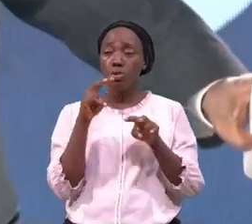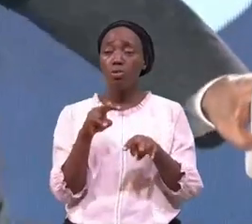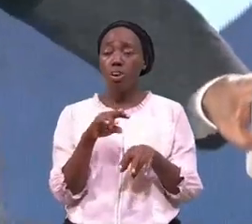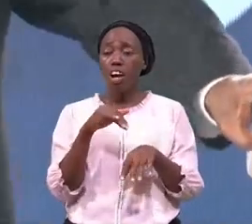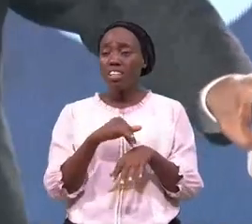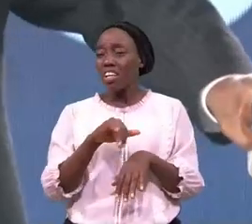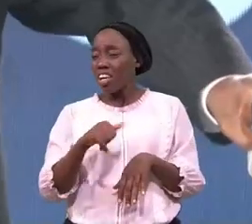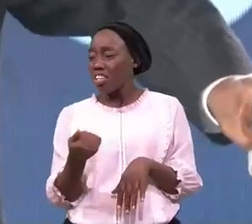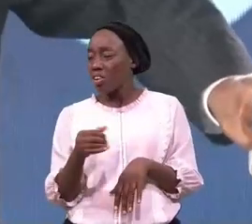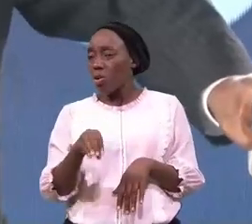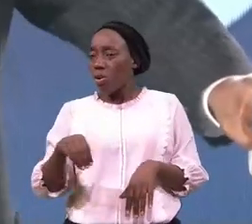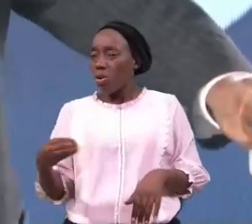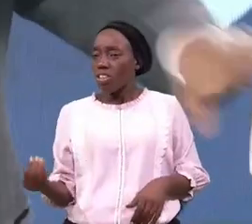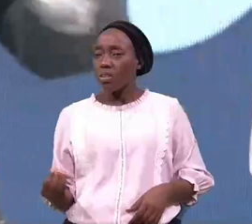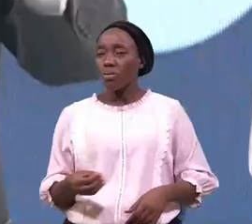il dit, vous nous regarderez.